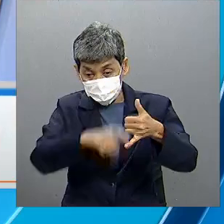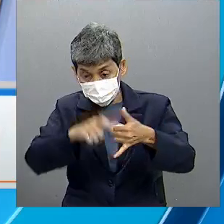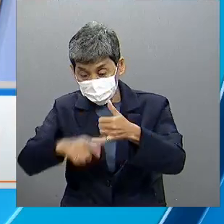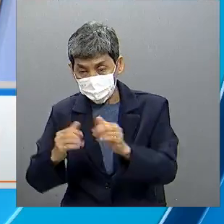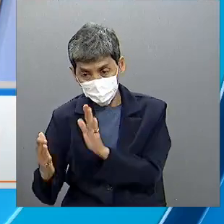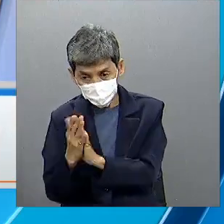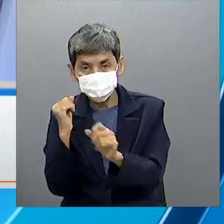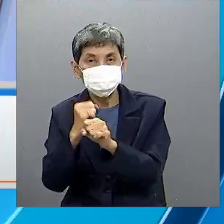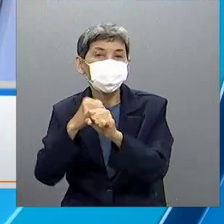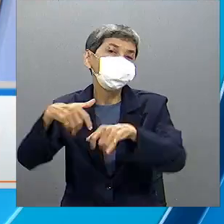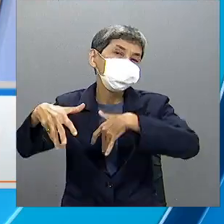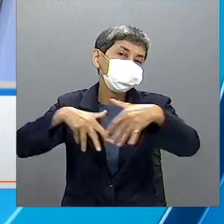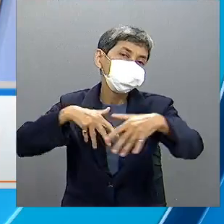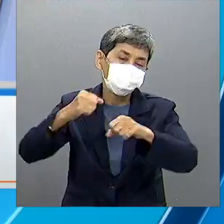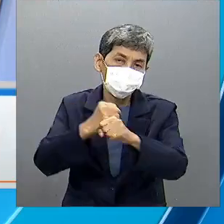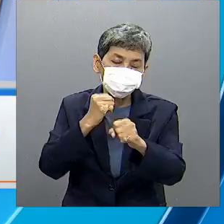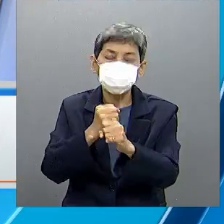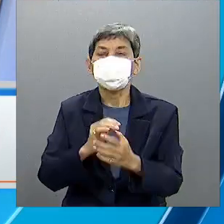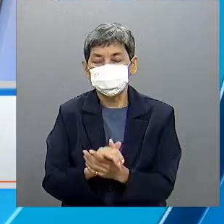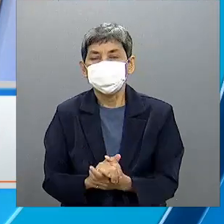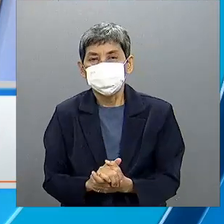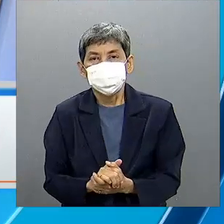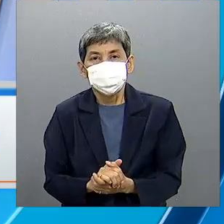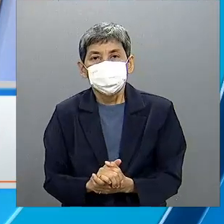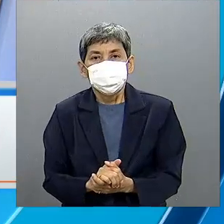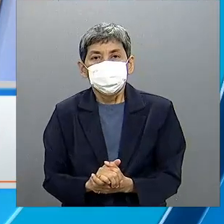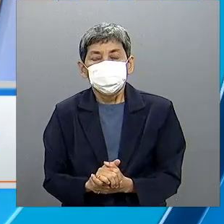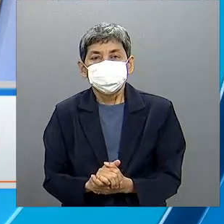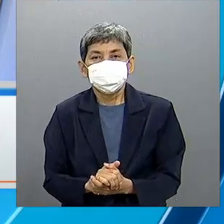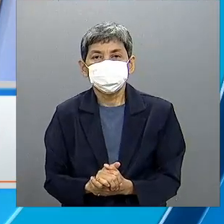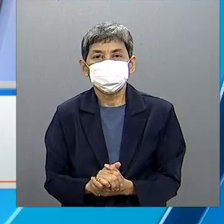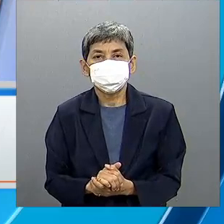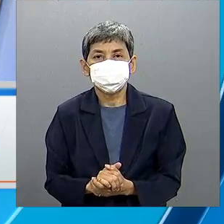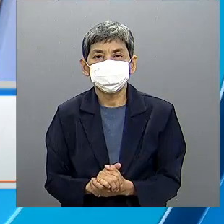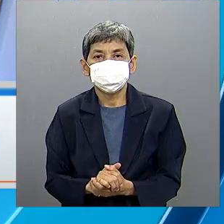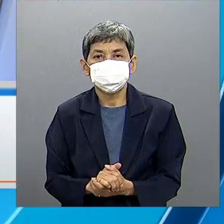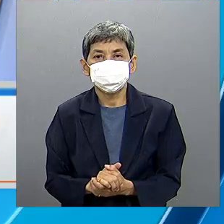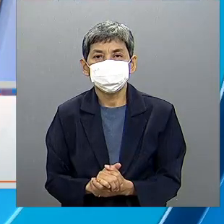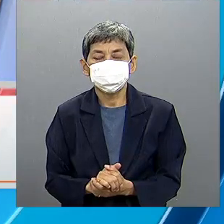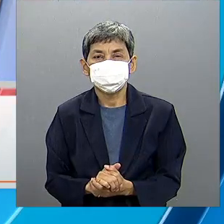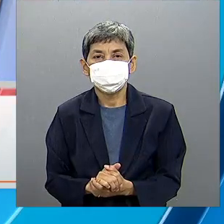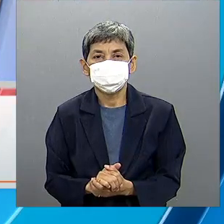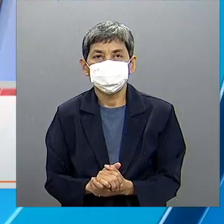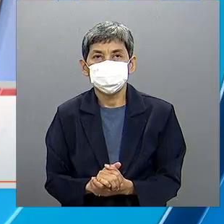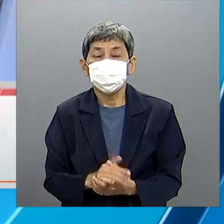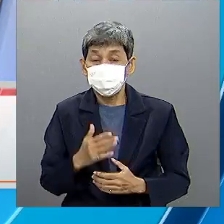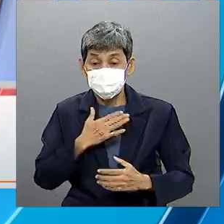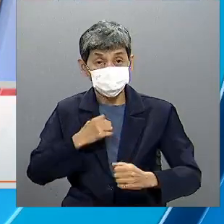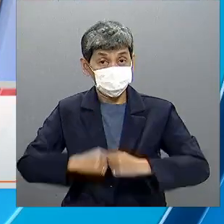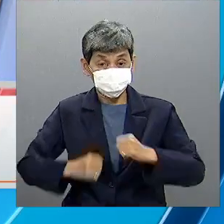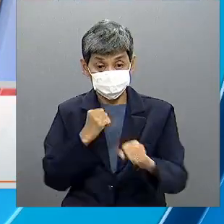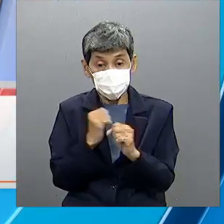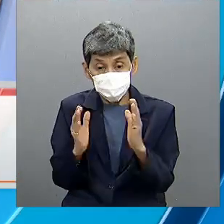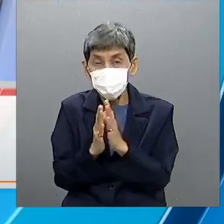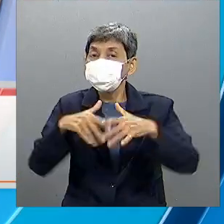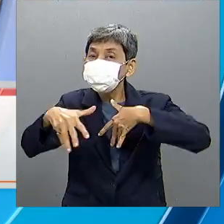เด็กๆทำงานร่วมกับวิสาหกิจชุมชนคะ ก็ในส่วนของทำไมถึงให้เยาวชนมาทำงานกับวิสาหกิจชุมชนเราม